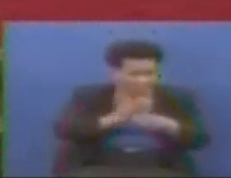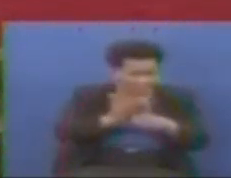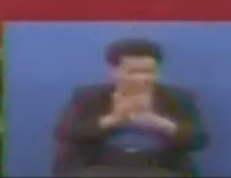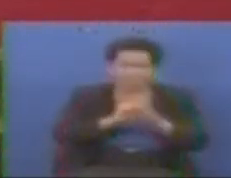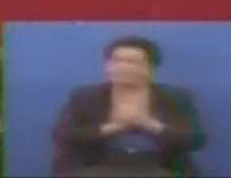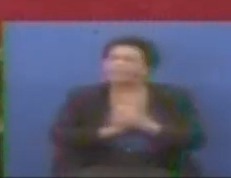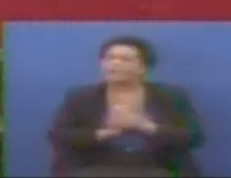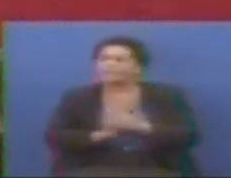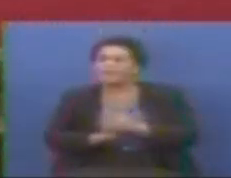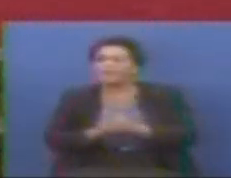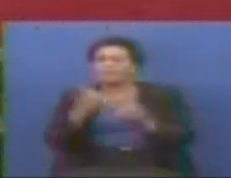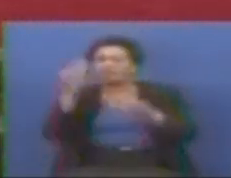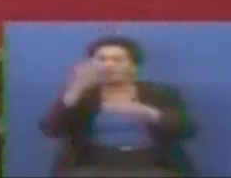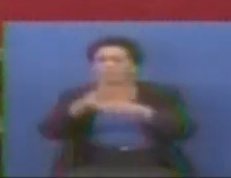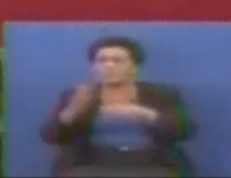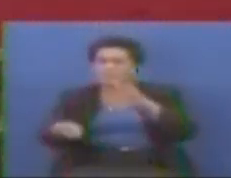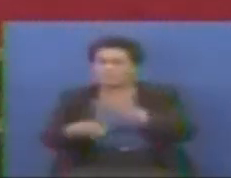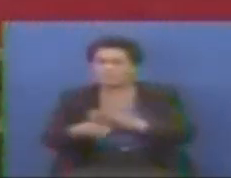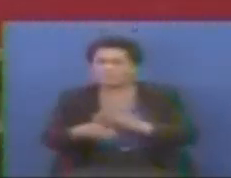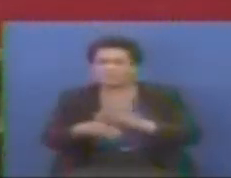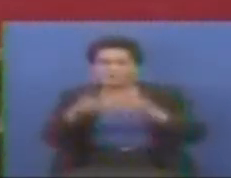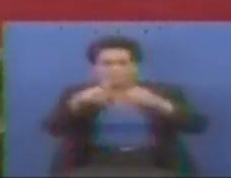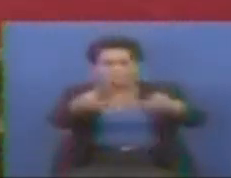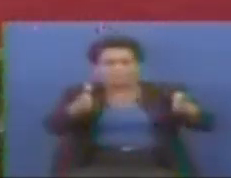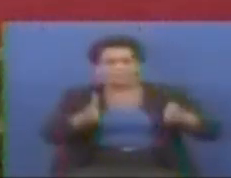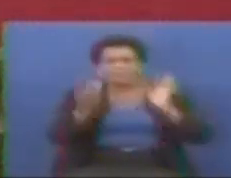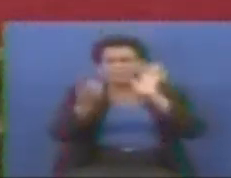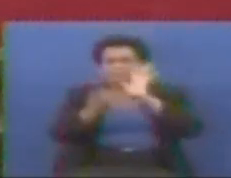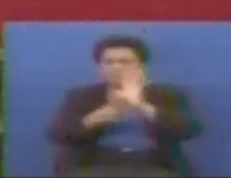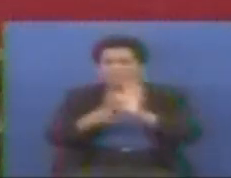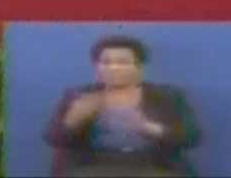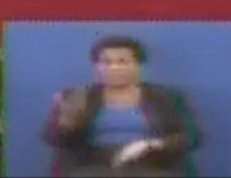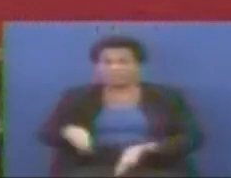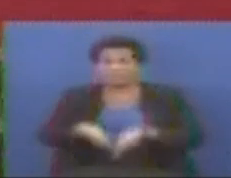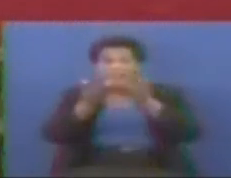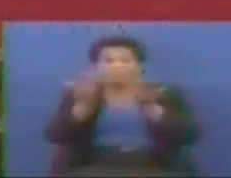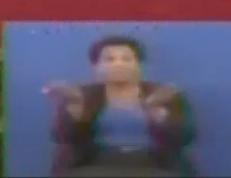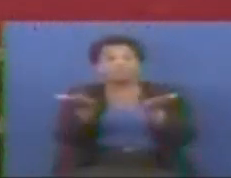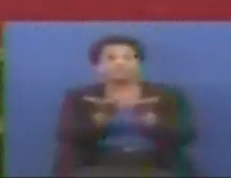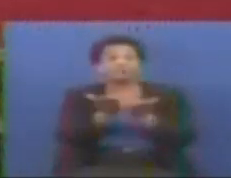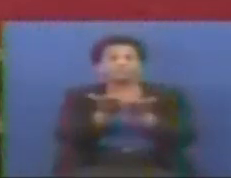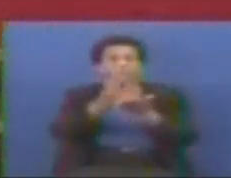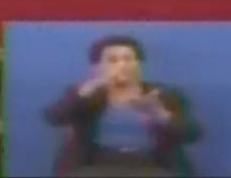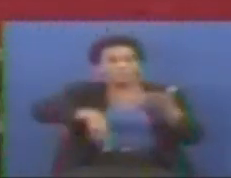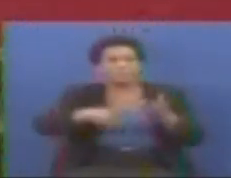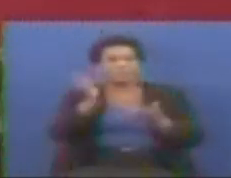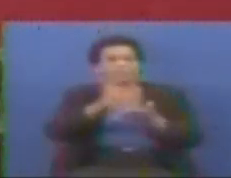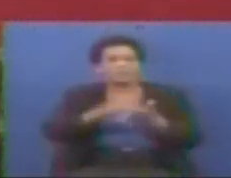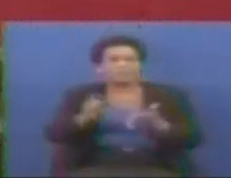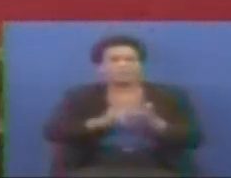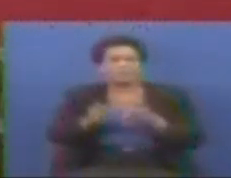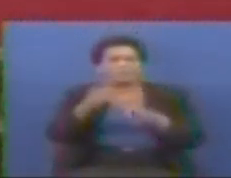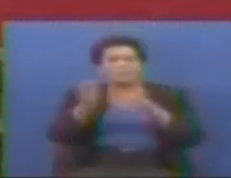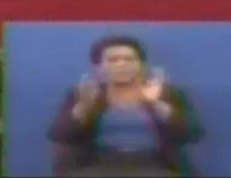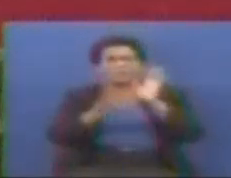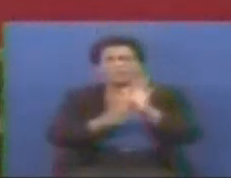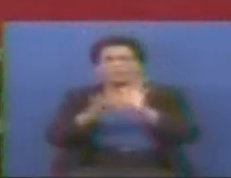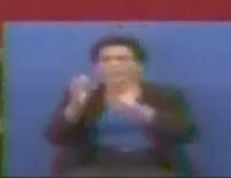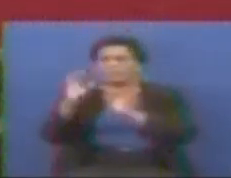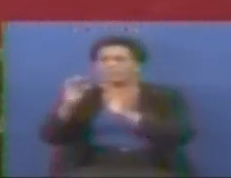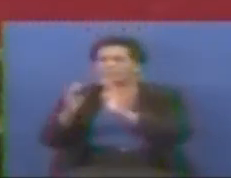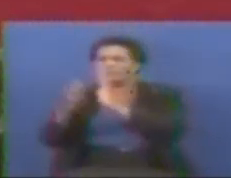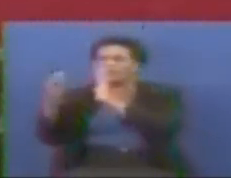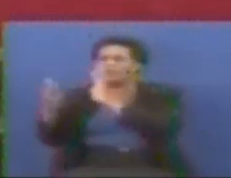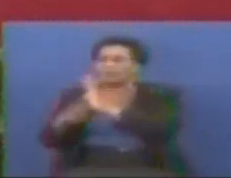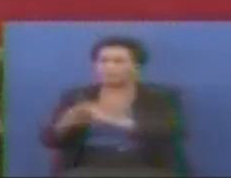Urambo kulikuwa na chuo cha walimu ambacho kilisaidia sana kuleta chachu ya maendeleo ya elimu na uchumi kwa wananchi wa Urambo.